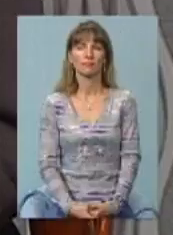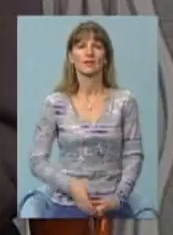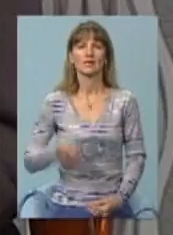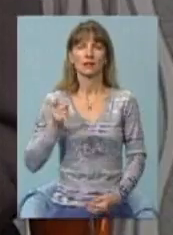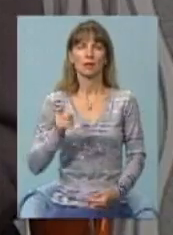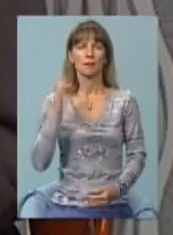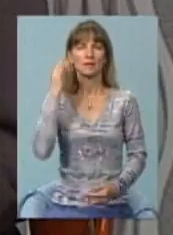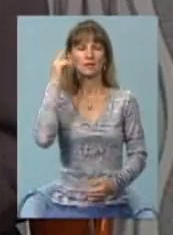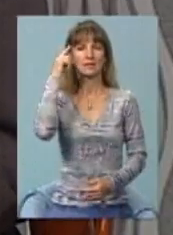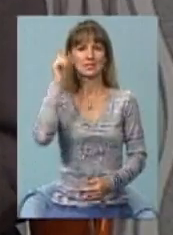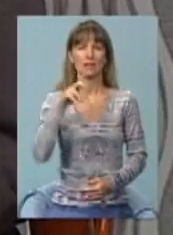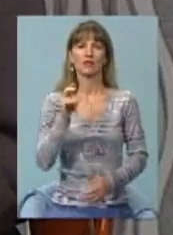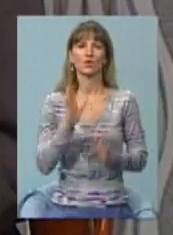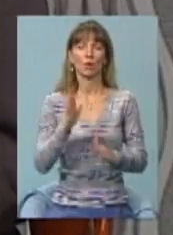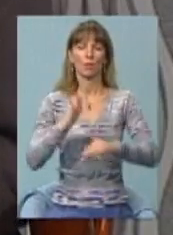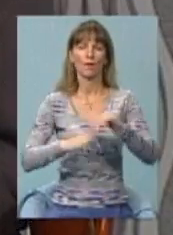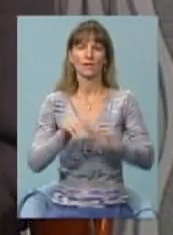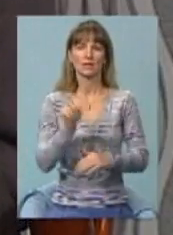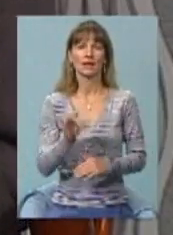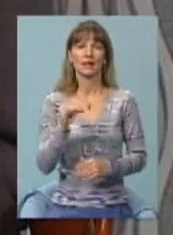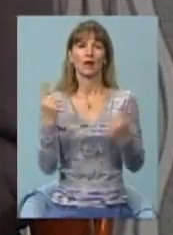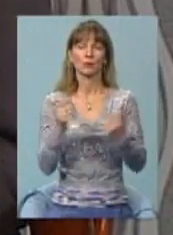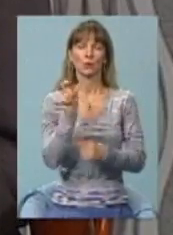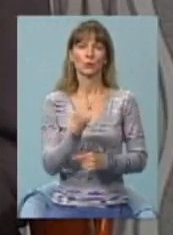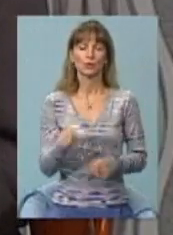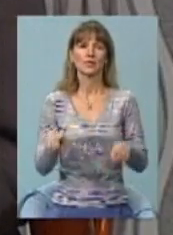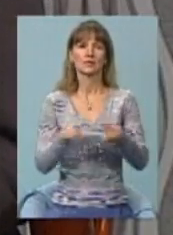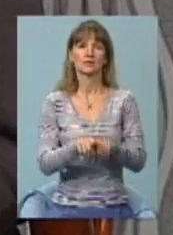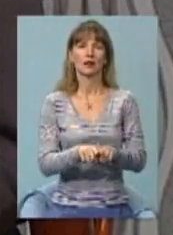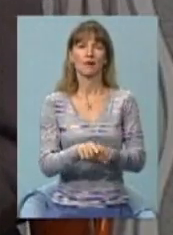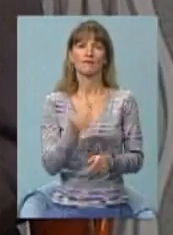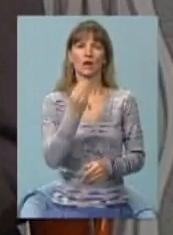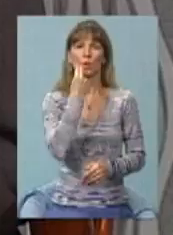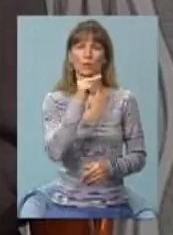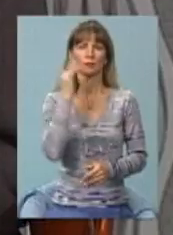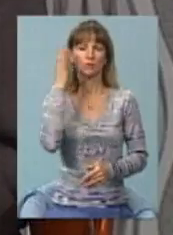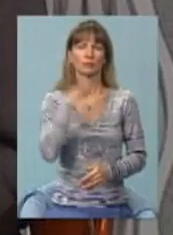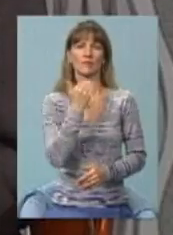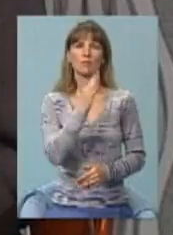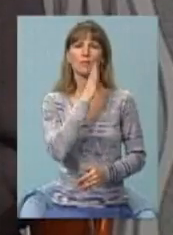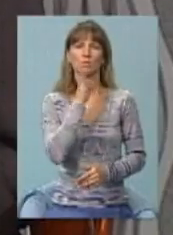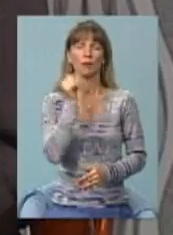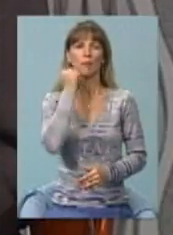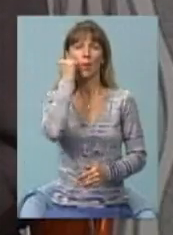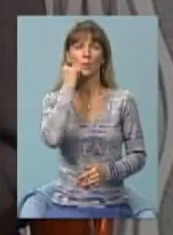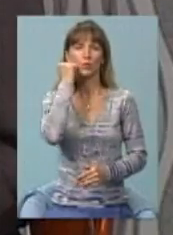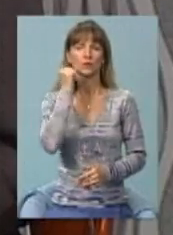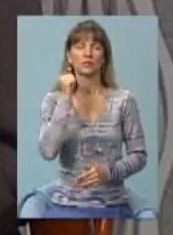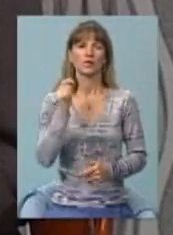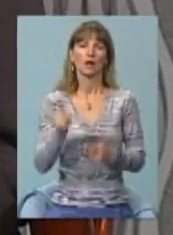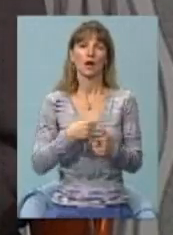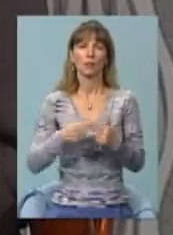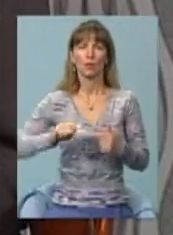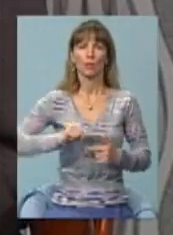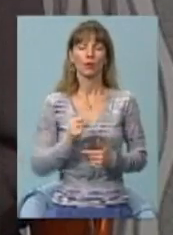Насправді психологію знають не тільки професіонали, а й звичайні люди. Так, вашим кращим психологом може стати ваша матуся, бабуся або подруга